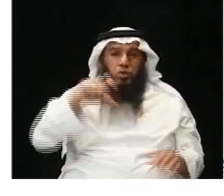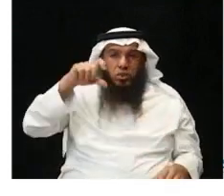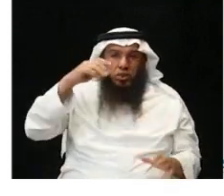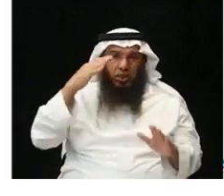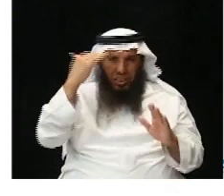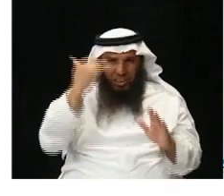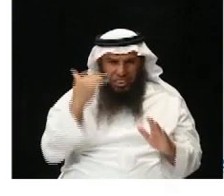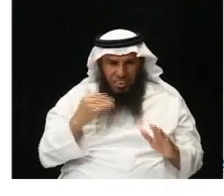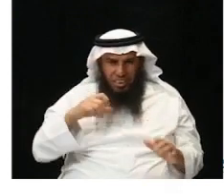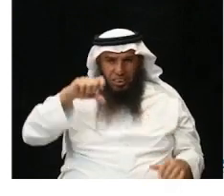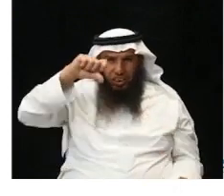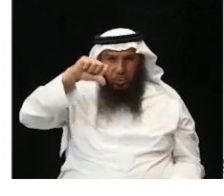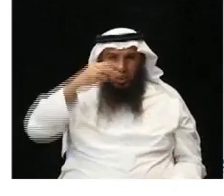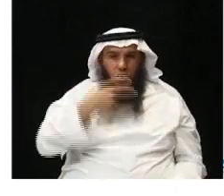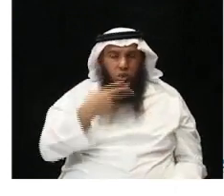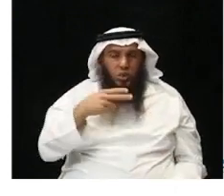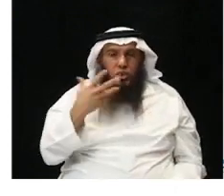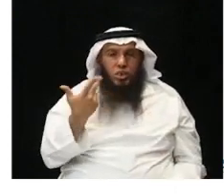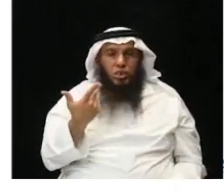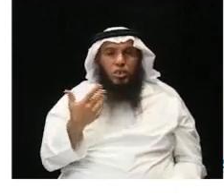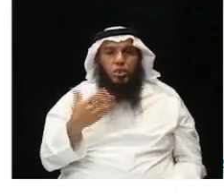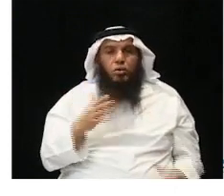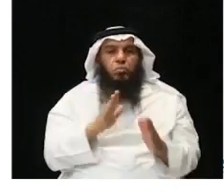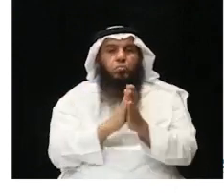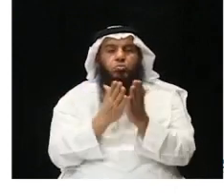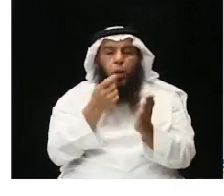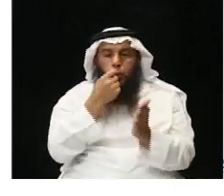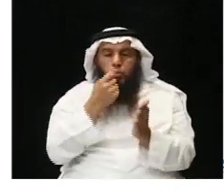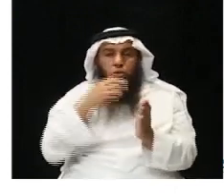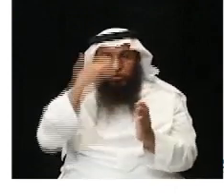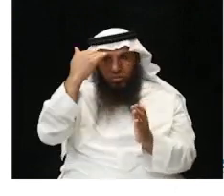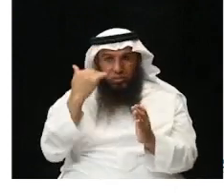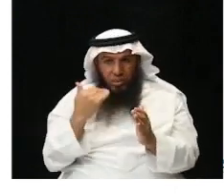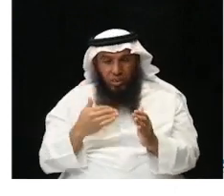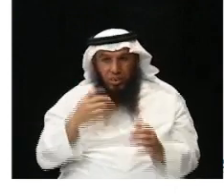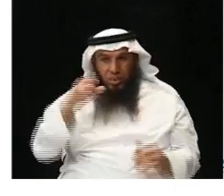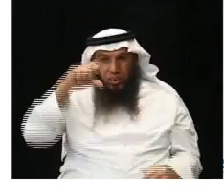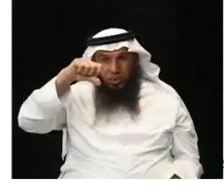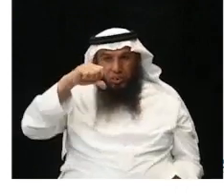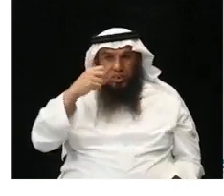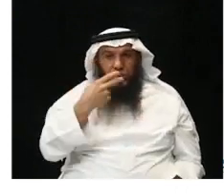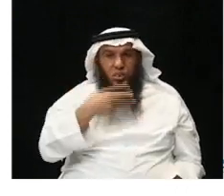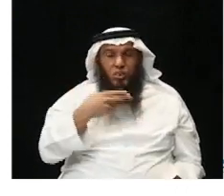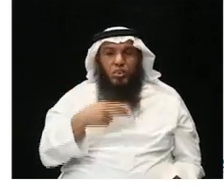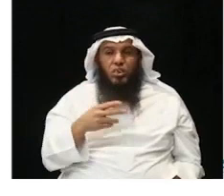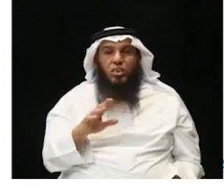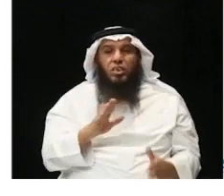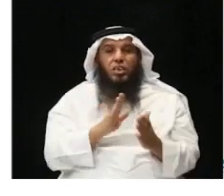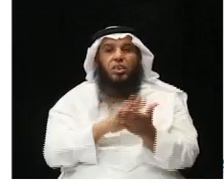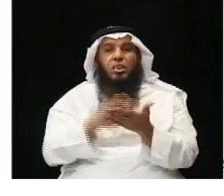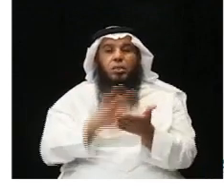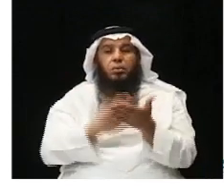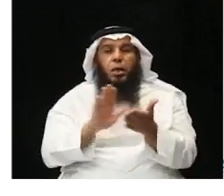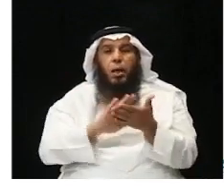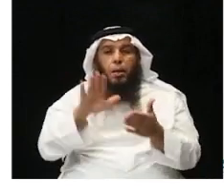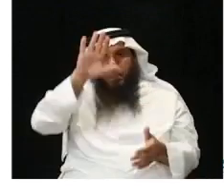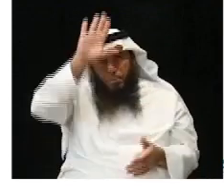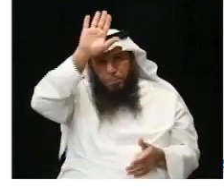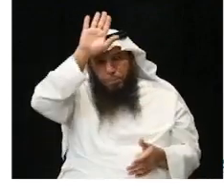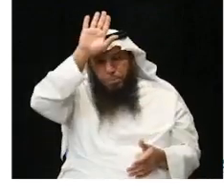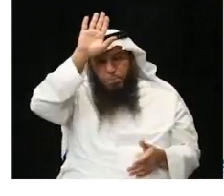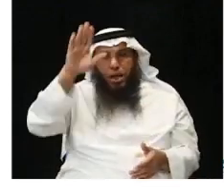29. وقد تسأل سؤال، إيش معنى ترتيبها في المصحف؟ في عهد الملك فهد أنشئ مجمع اسمه